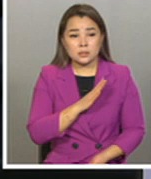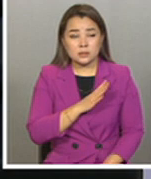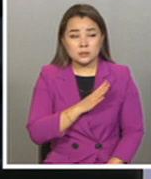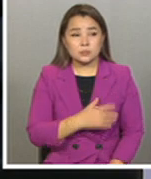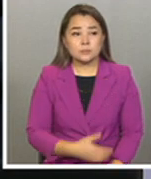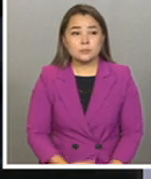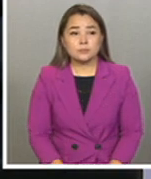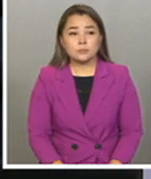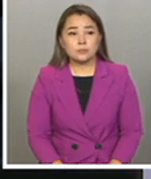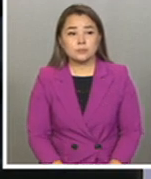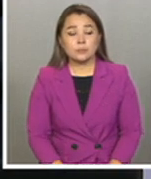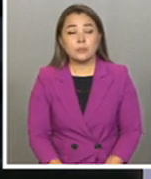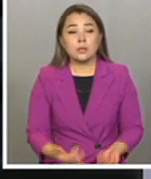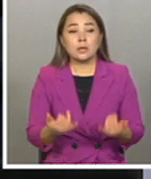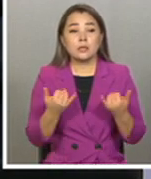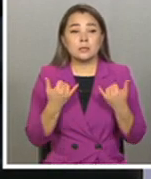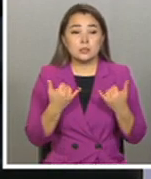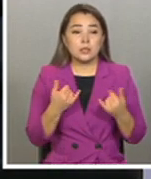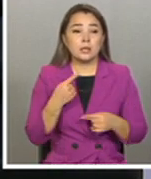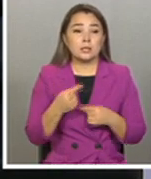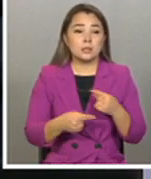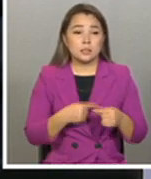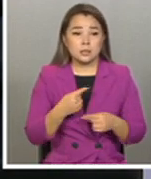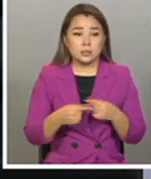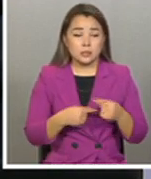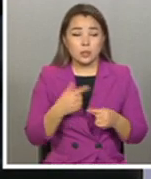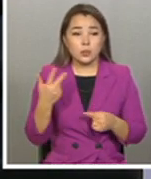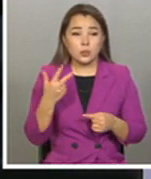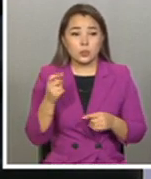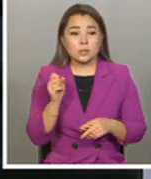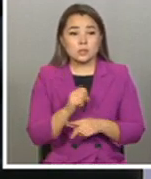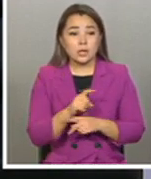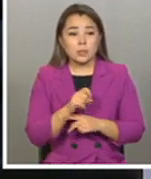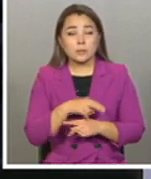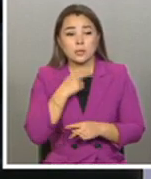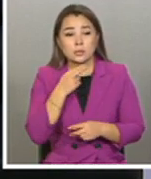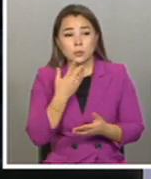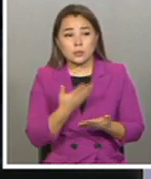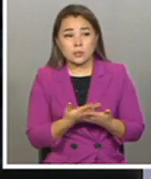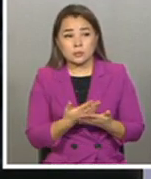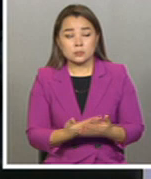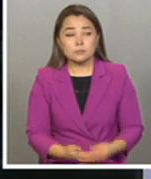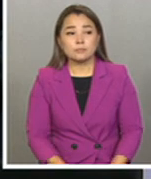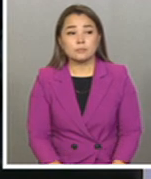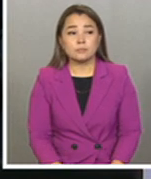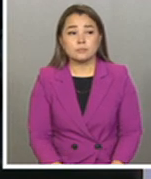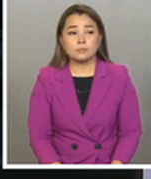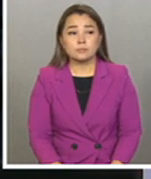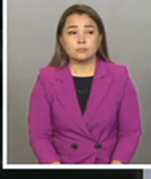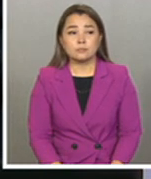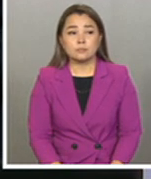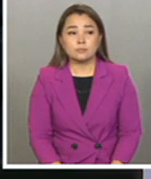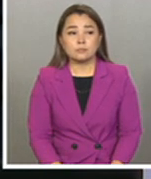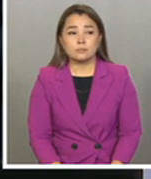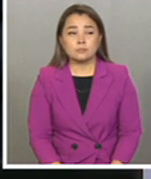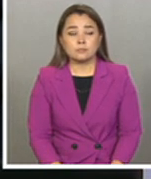таныстық. Енді келесі үшінші тапсырмаға көшейік.